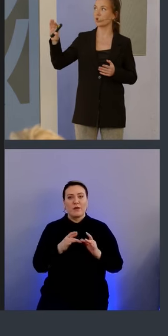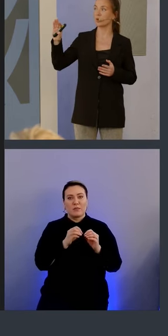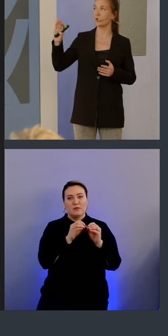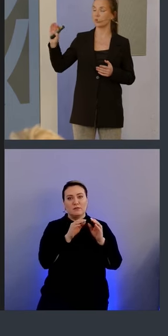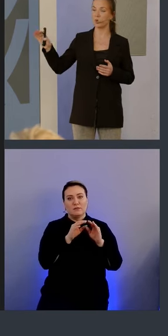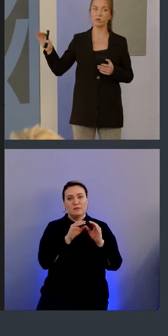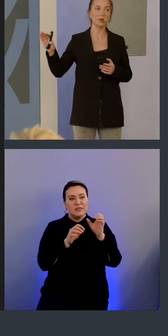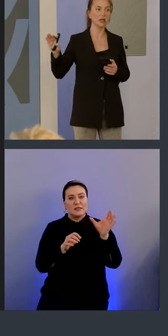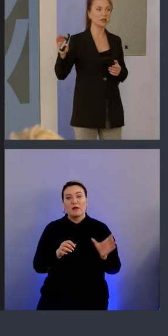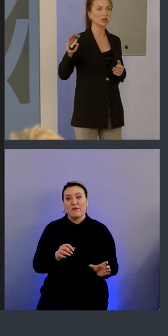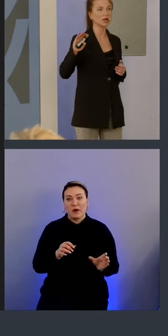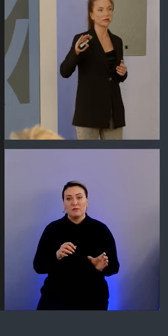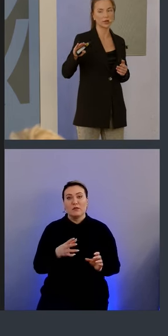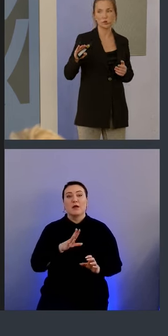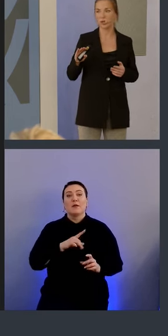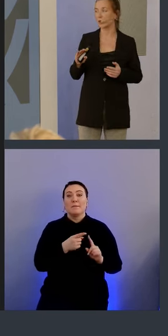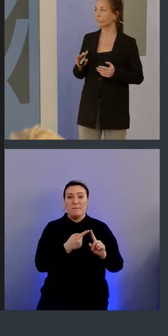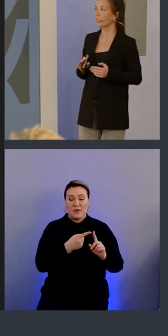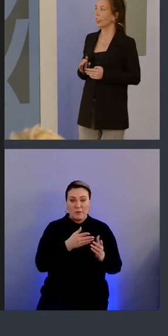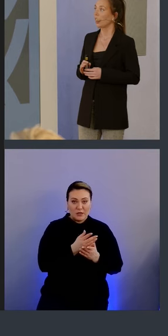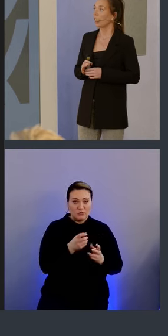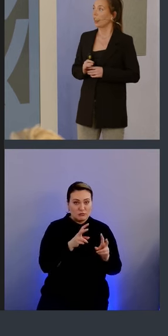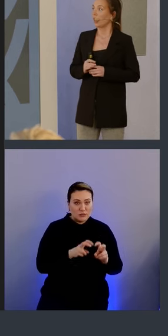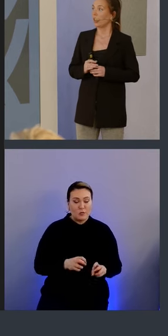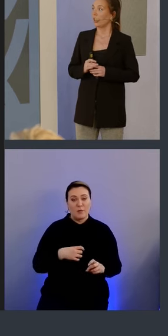вначале рассматриваем первый метод и далее второй метод.